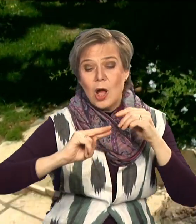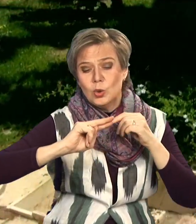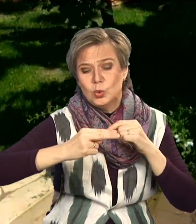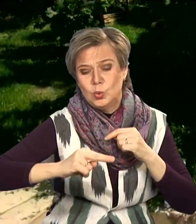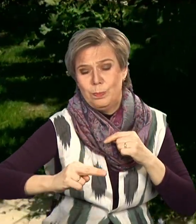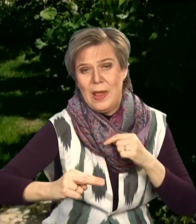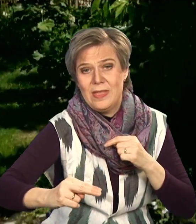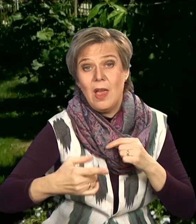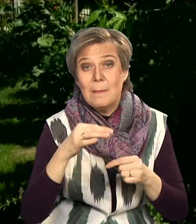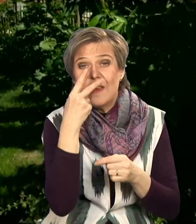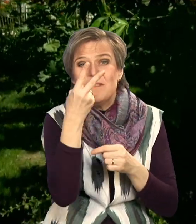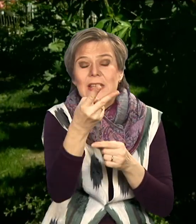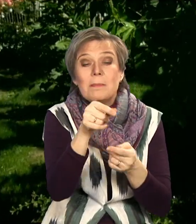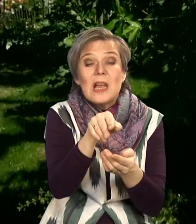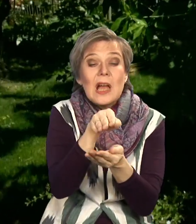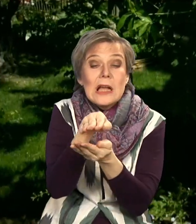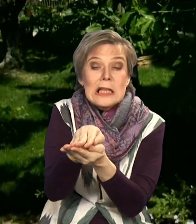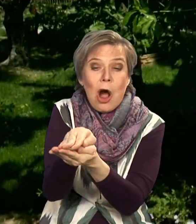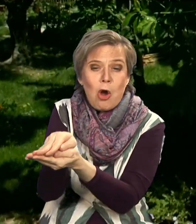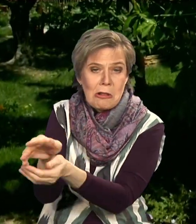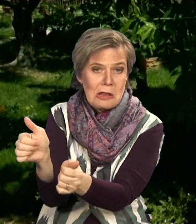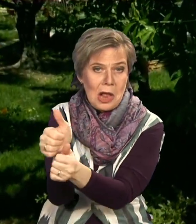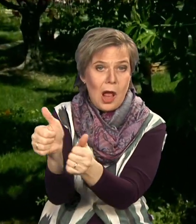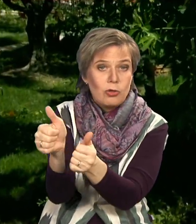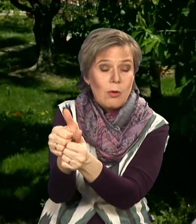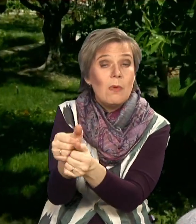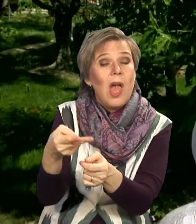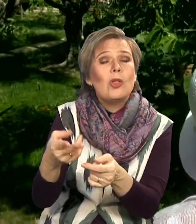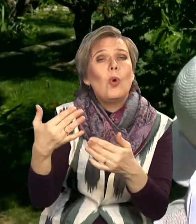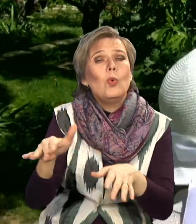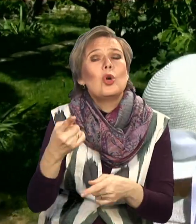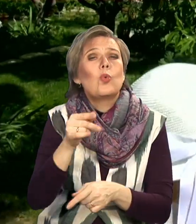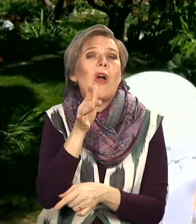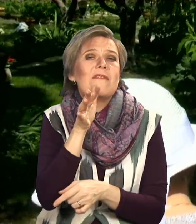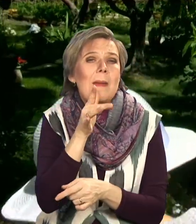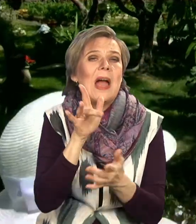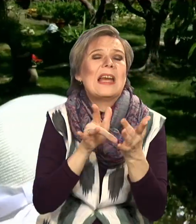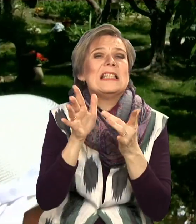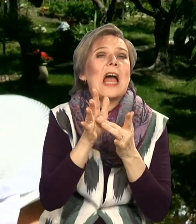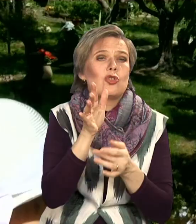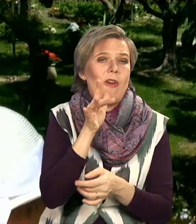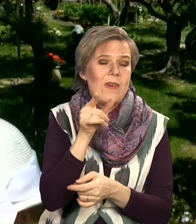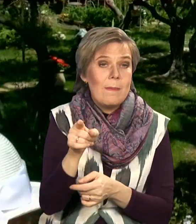И потом то, что мы видим с вами захоронение рядом, это уже византийский период, христианский период Святой Земли,